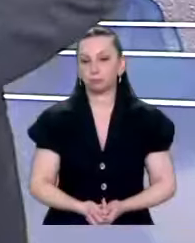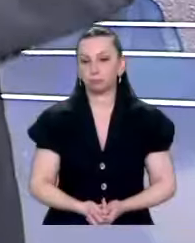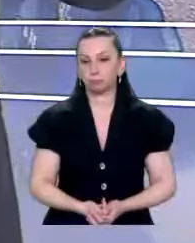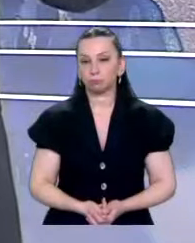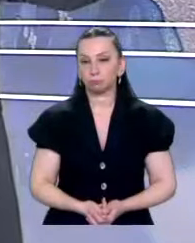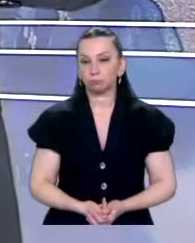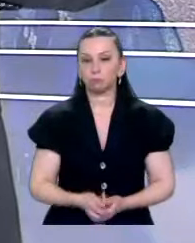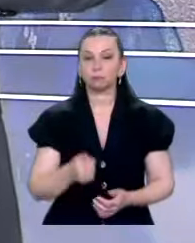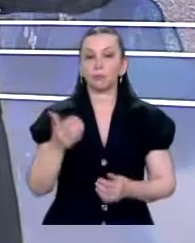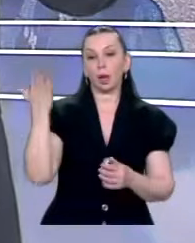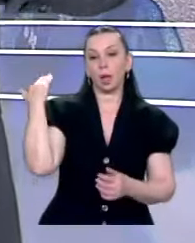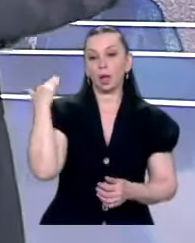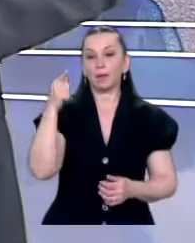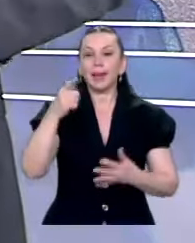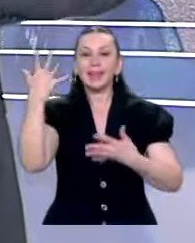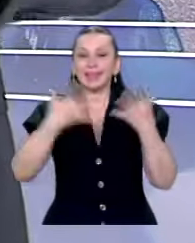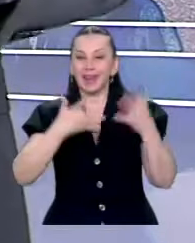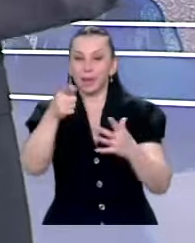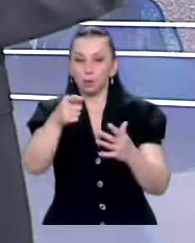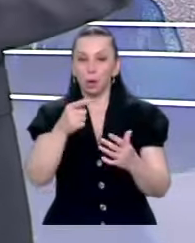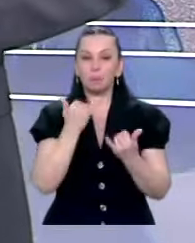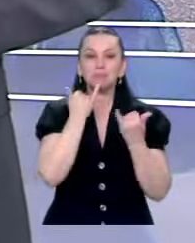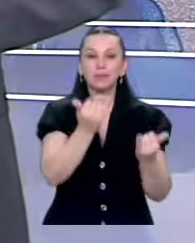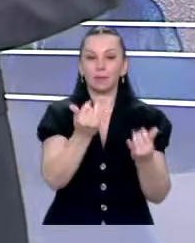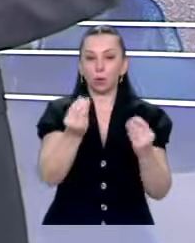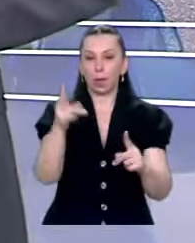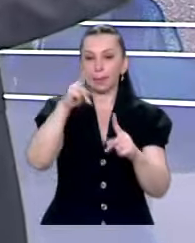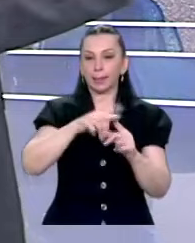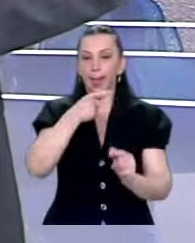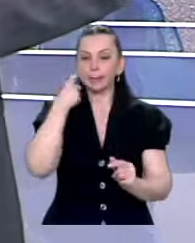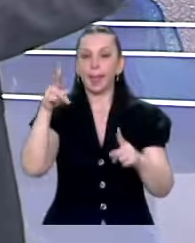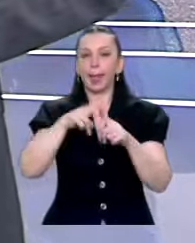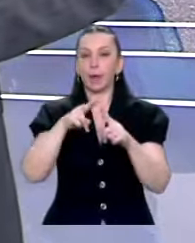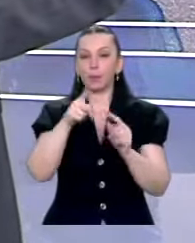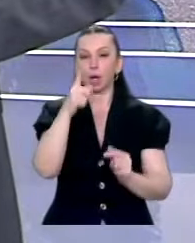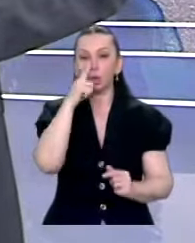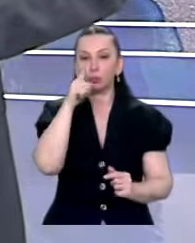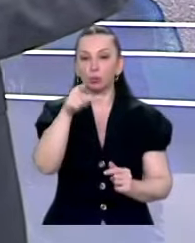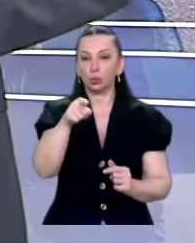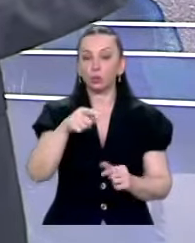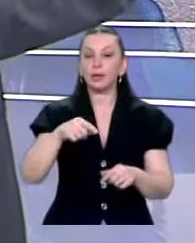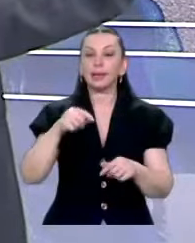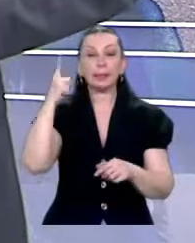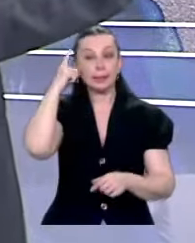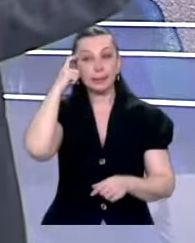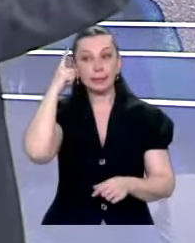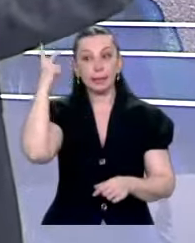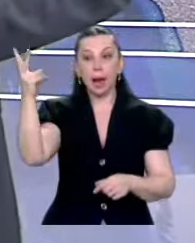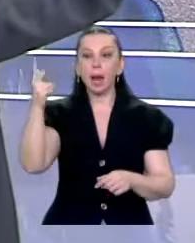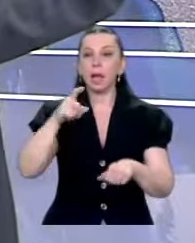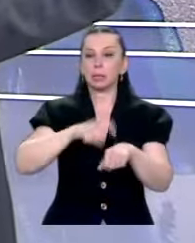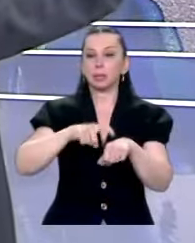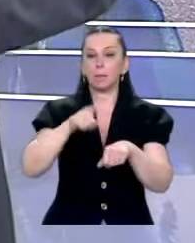sevgili seyirciler geçmişte televizyon yayınlarına konuk olarak da katılan eski bir emniyet amiri İsrail istihbaratına